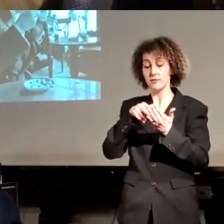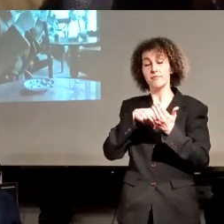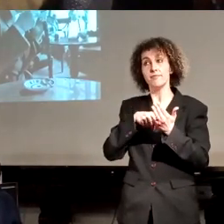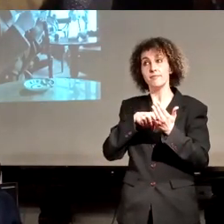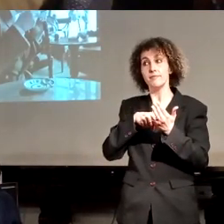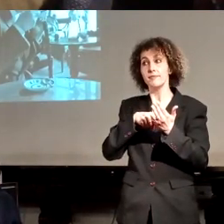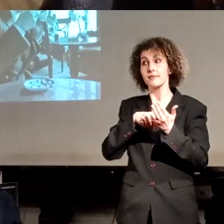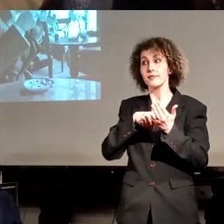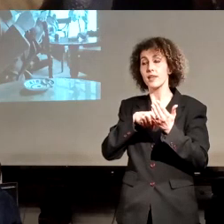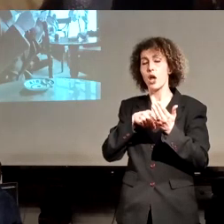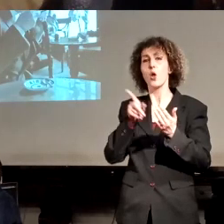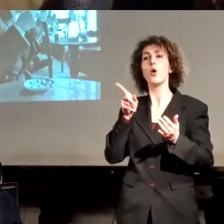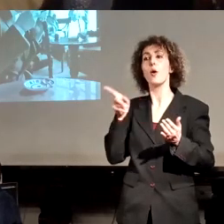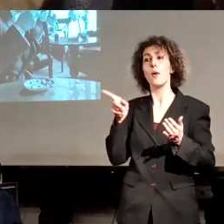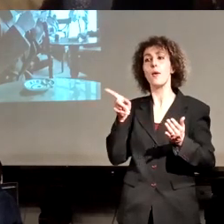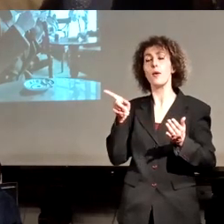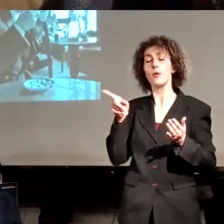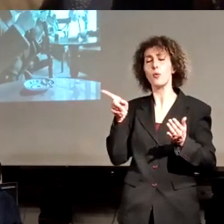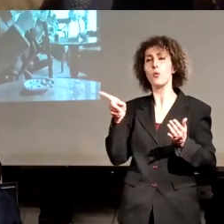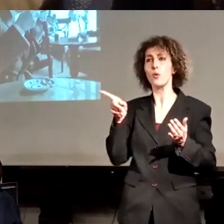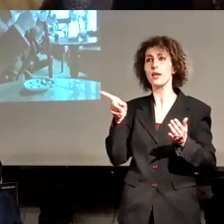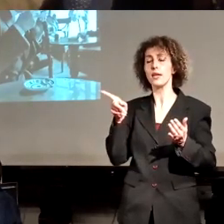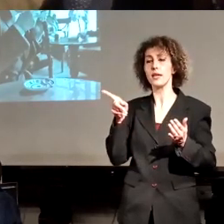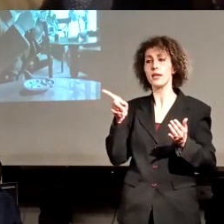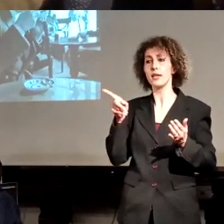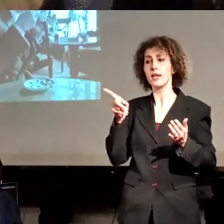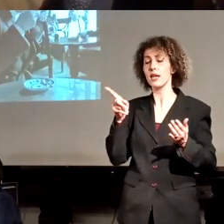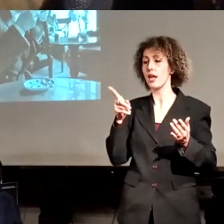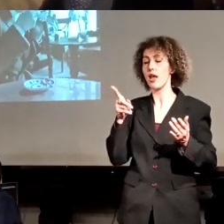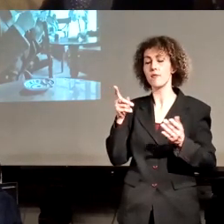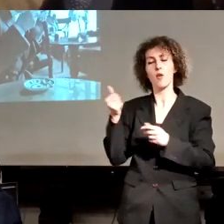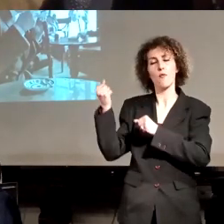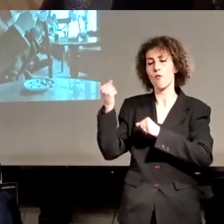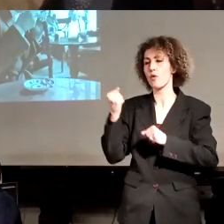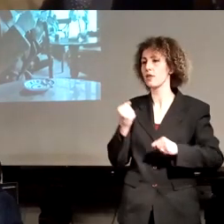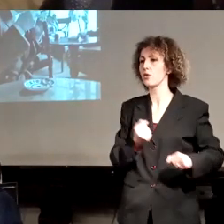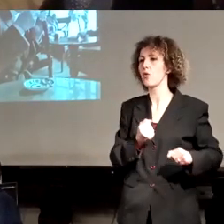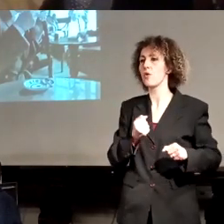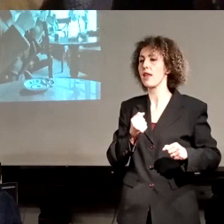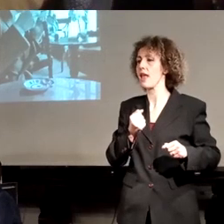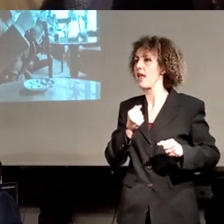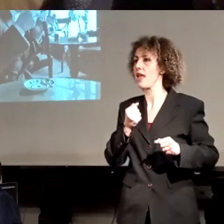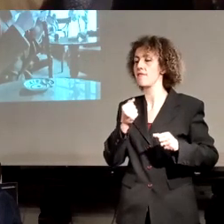lui ha pensato uno dei grandi fondatori dell'estetica della ricezione